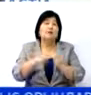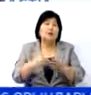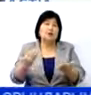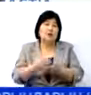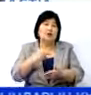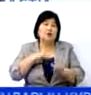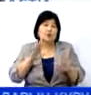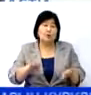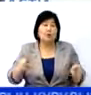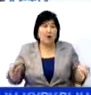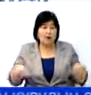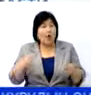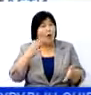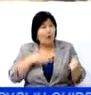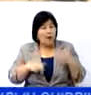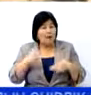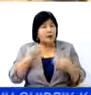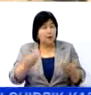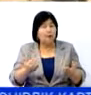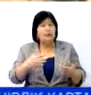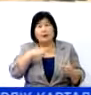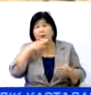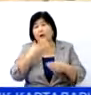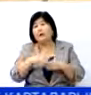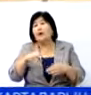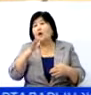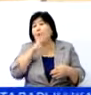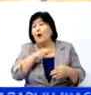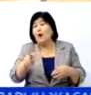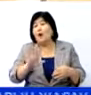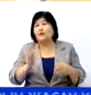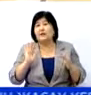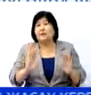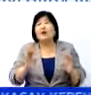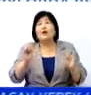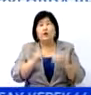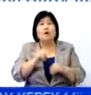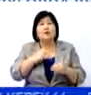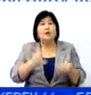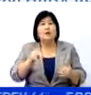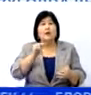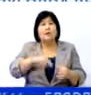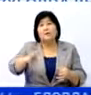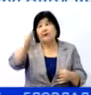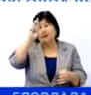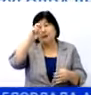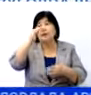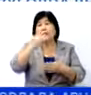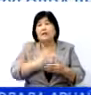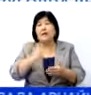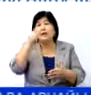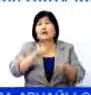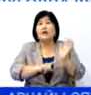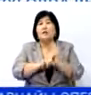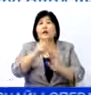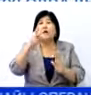орны құрылды. Қуанарлығы, оның басым бөлігі маусымдық емес, тұрақты жұмыстар. Еңбек мемлекеттік бағдарламасына жыл басынан